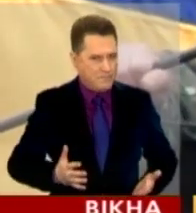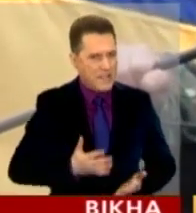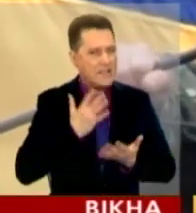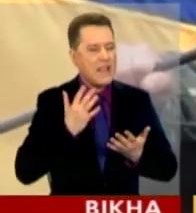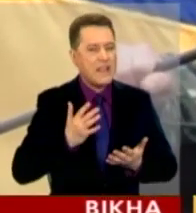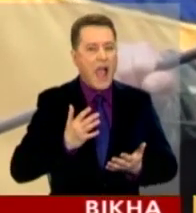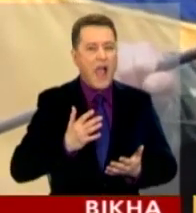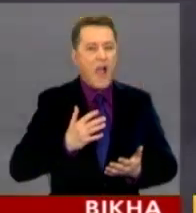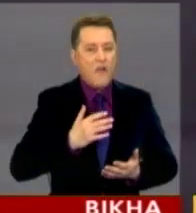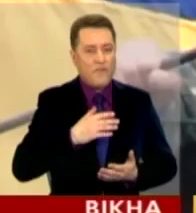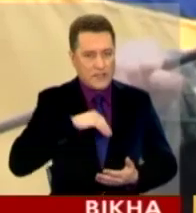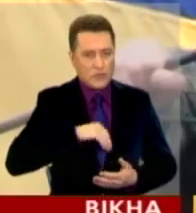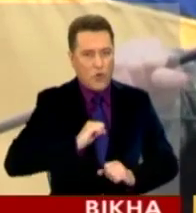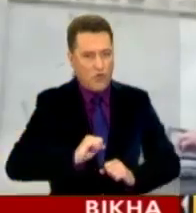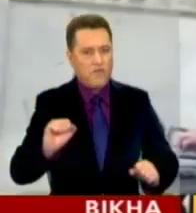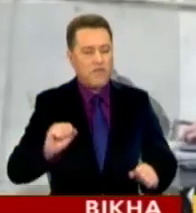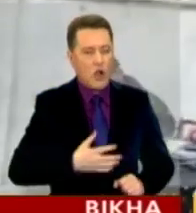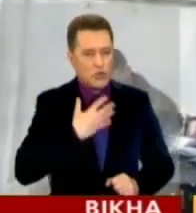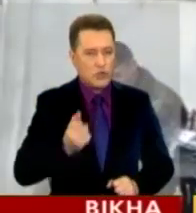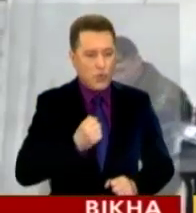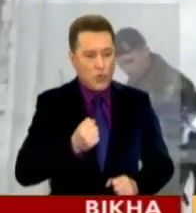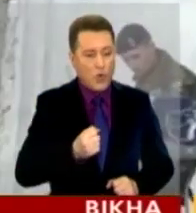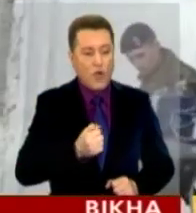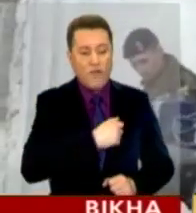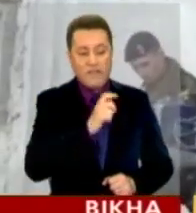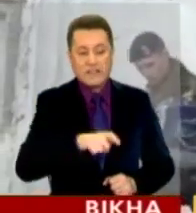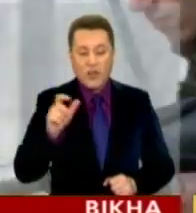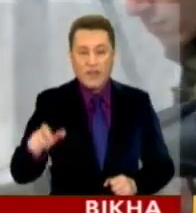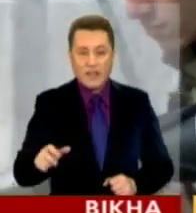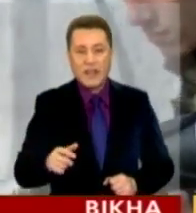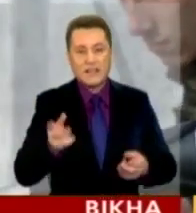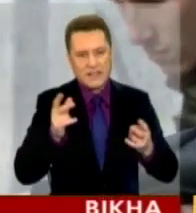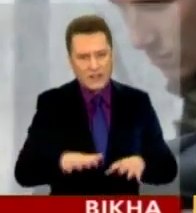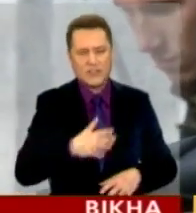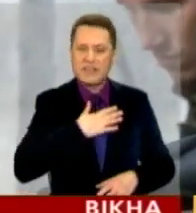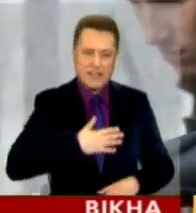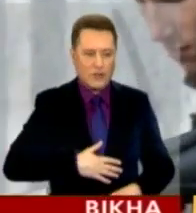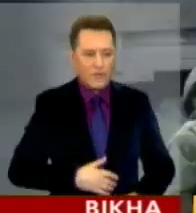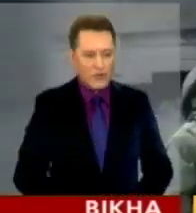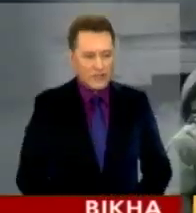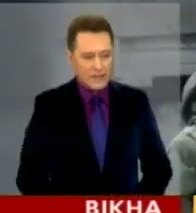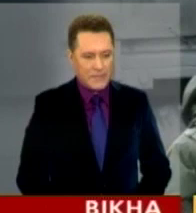духу. Російські військовики, які слухали концерт за парканом, частини залишились задоволеними.